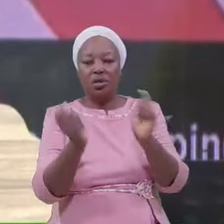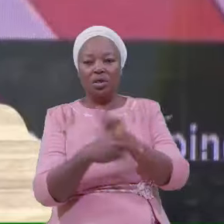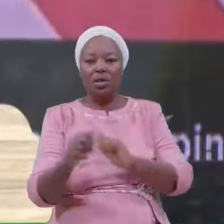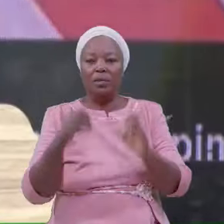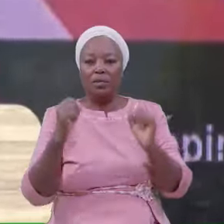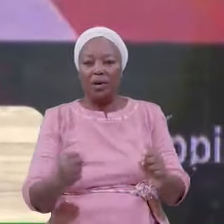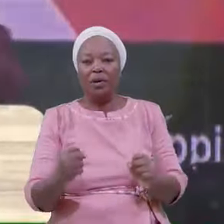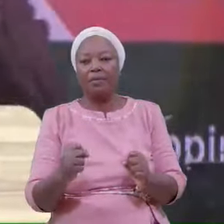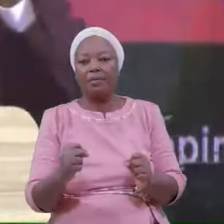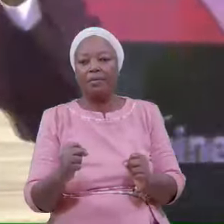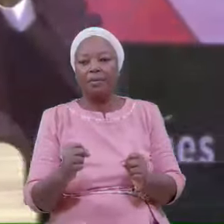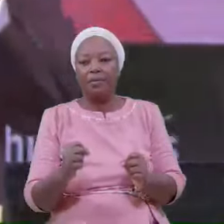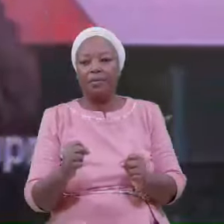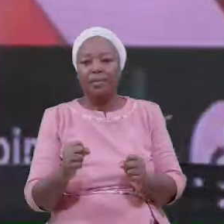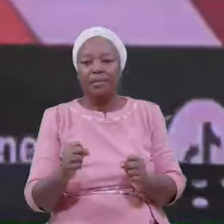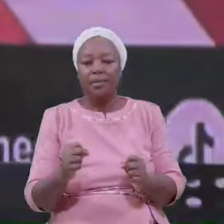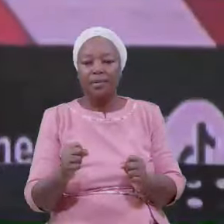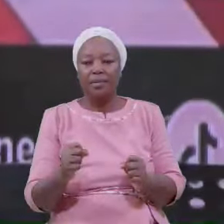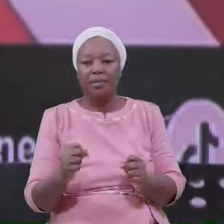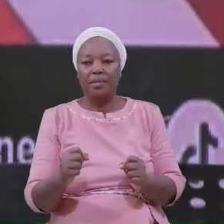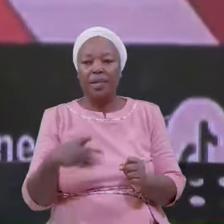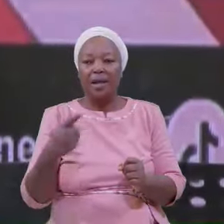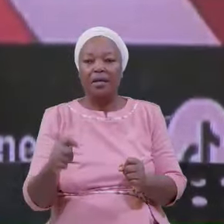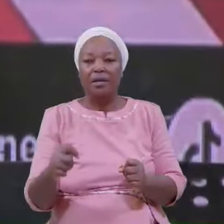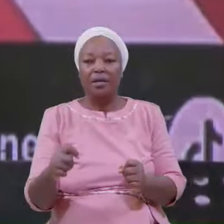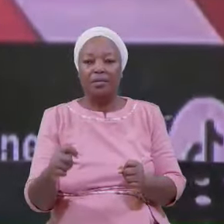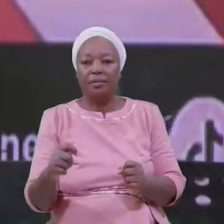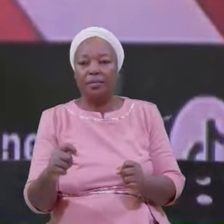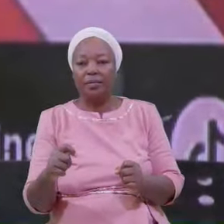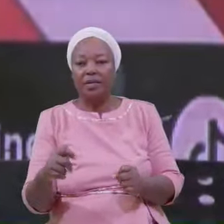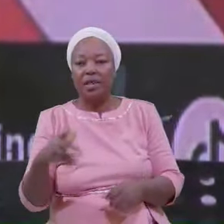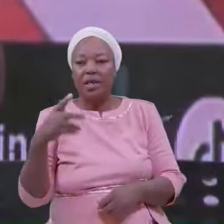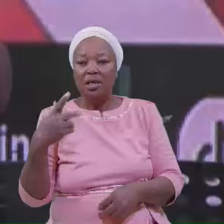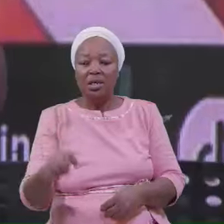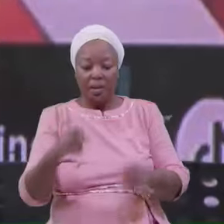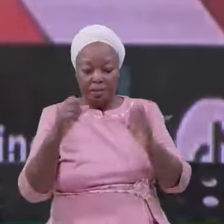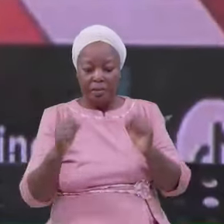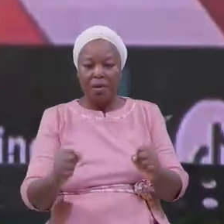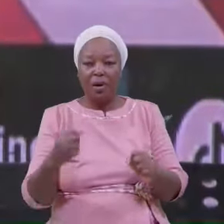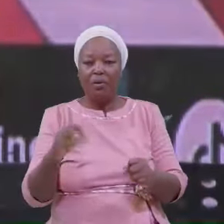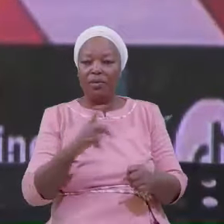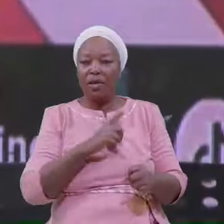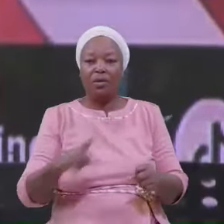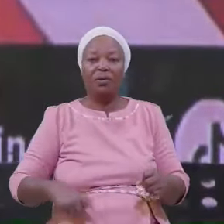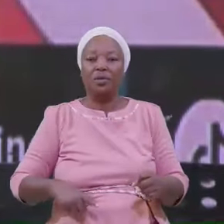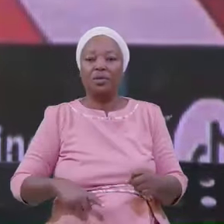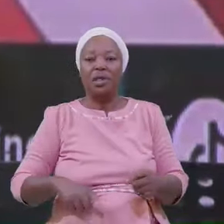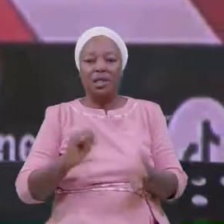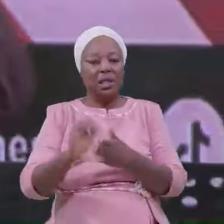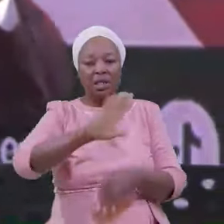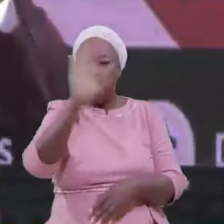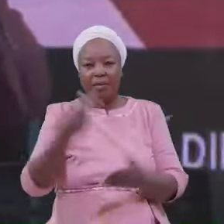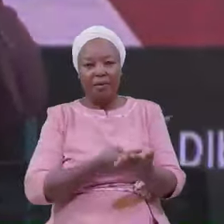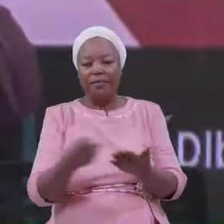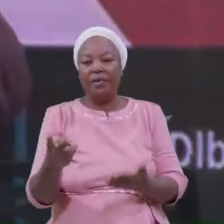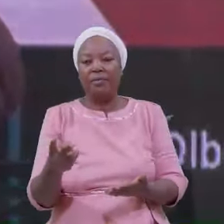ang walang imposible sa hindi nagbabagong kapangyarihan ng Panginoon. Unfailing possibilities. Unfailing possibilities ang